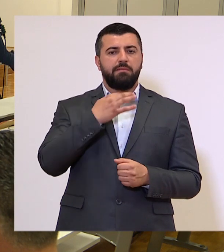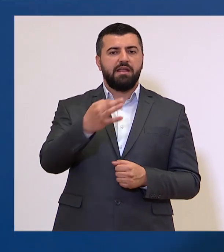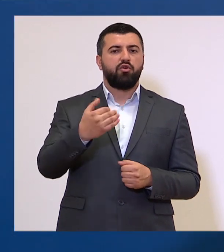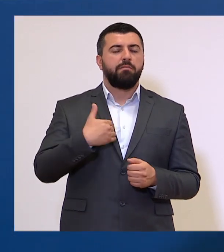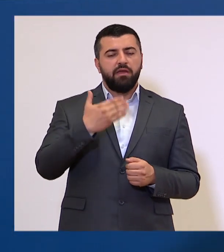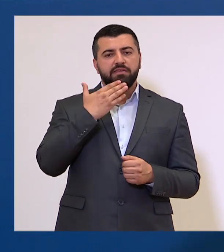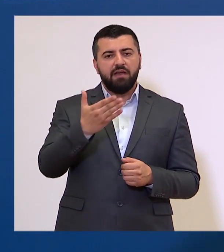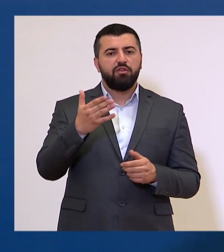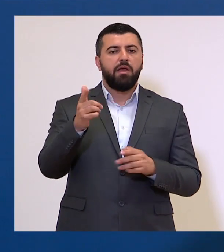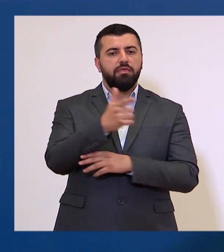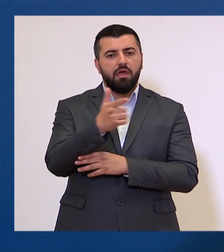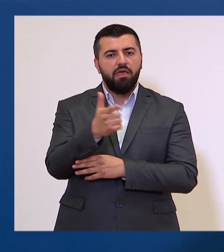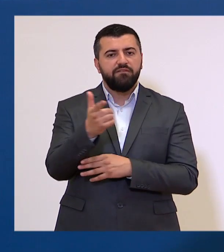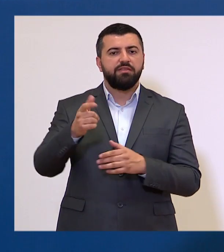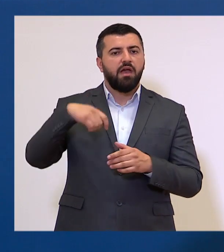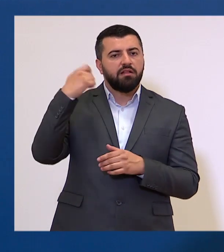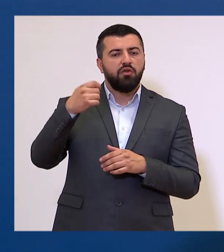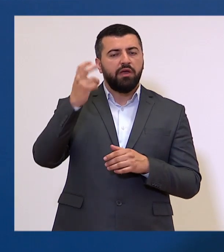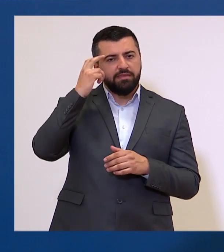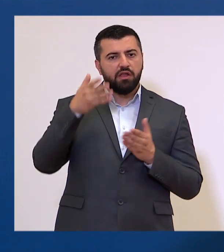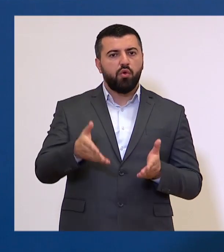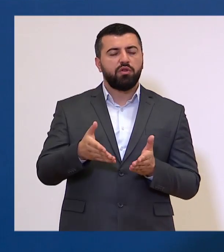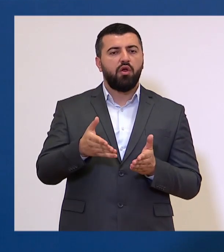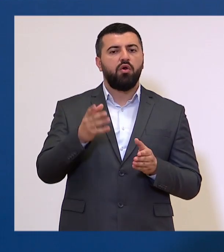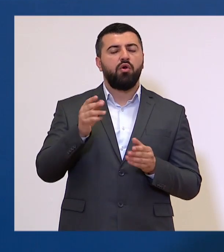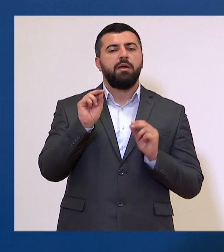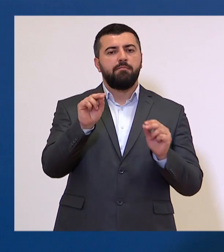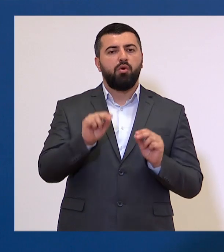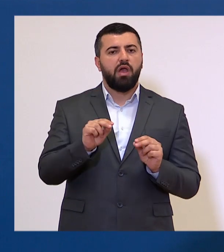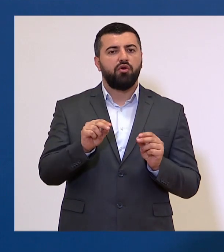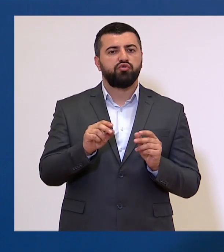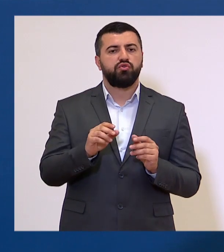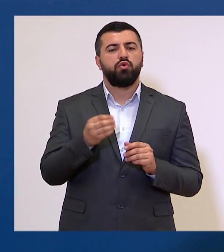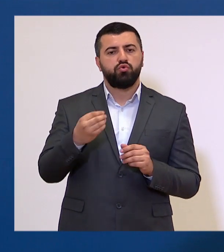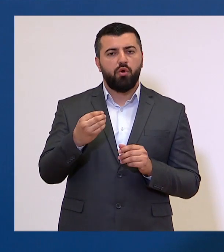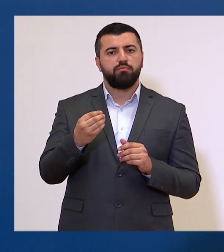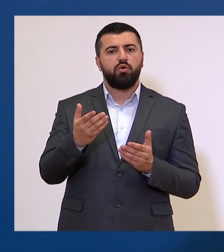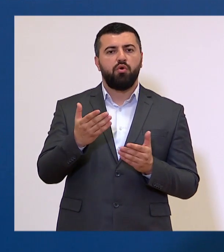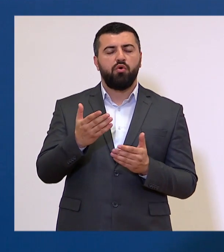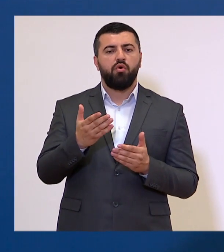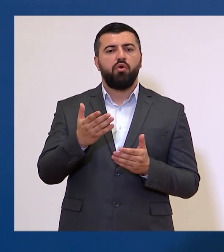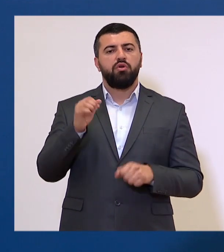mi zahvaljujemo medijima, jer u Crnoj Gori su pokazali jednu